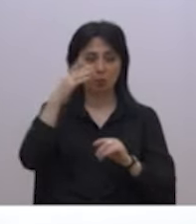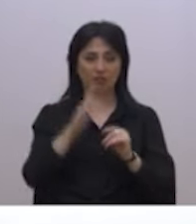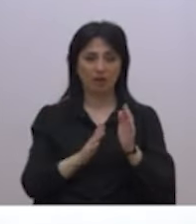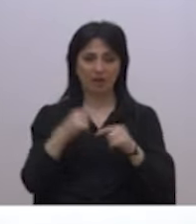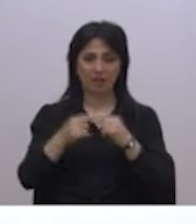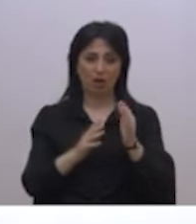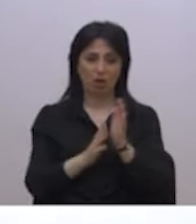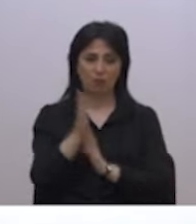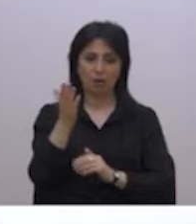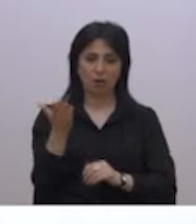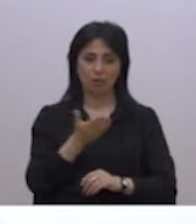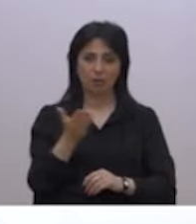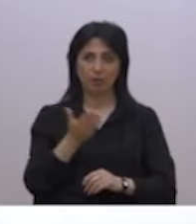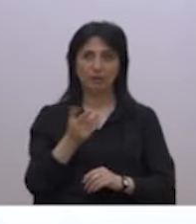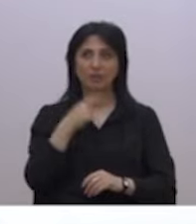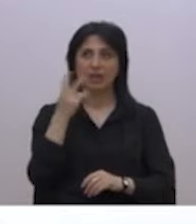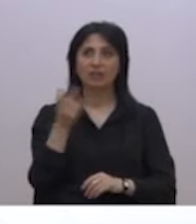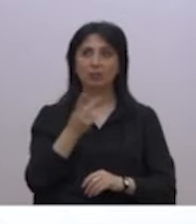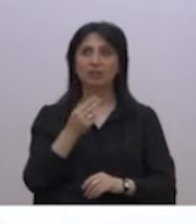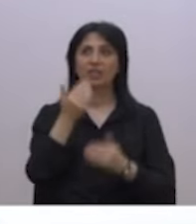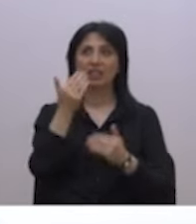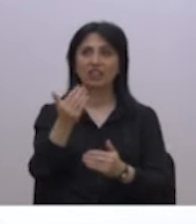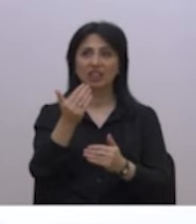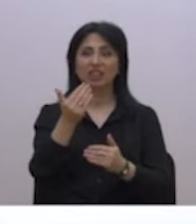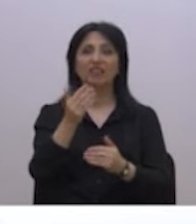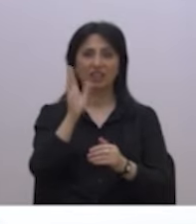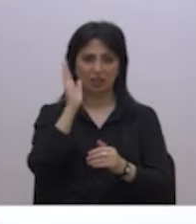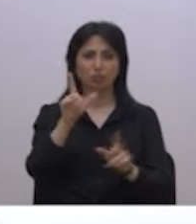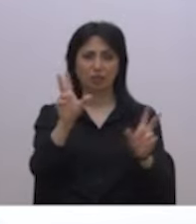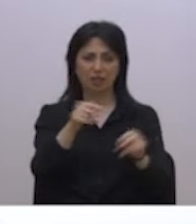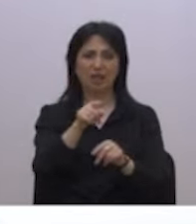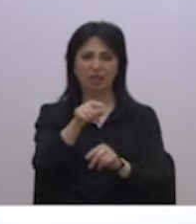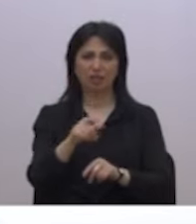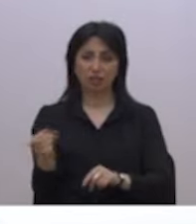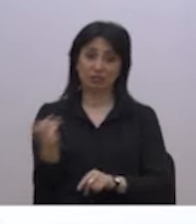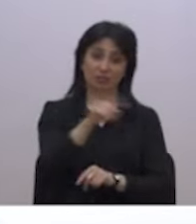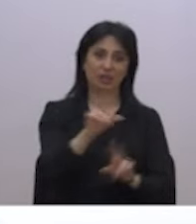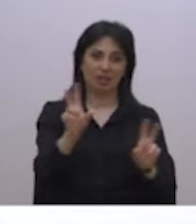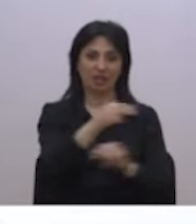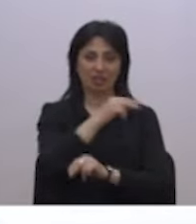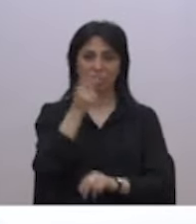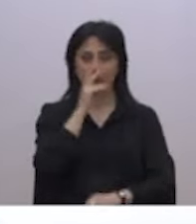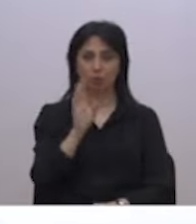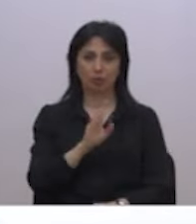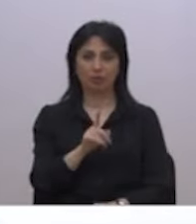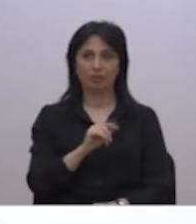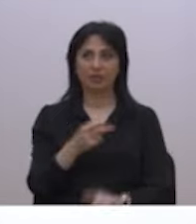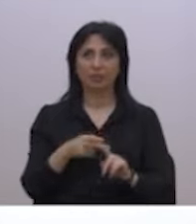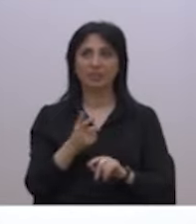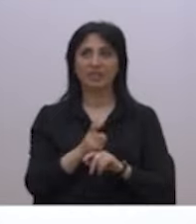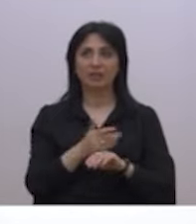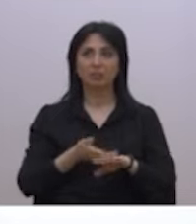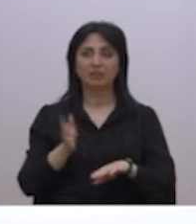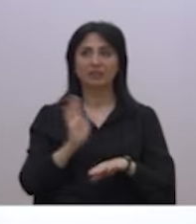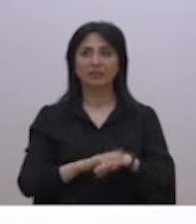თაობა, რომელიც, რა თქმა უნდა, თქვენს გადაგარჩეთ, თითოეულ თქვენთაგანსაც გადაარჩეთ, მიუხედავად ამ ძალიან